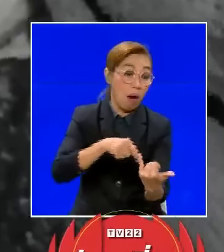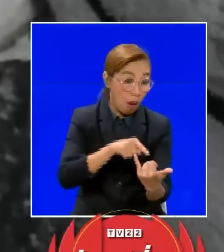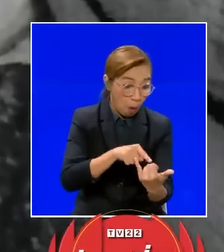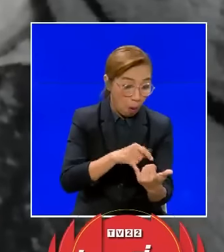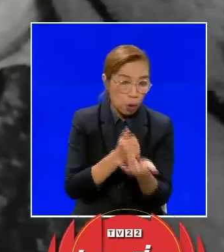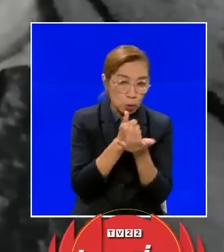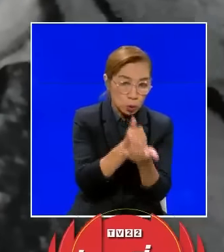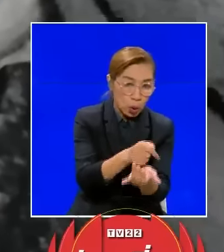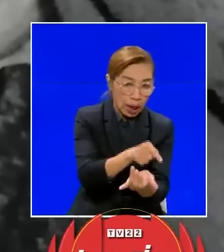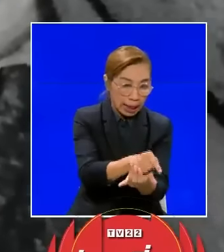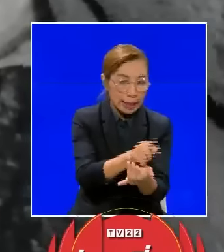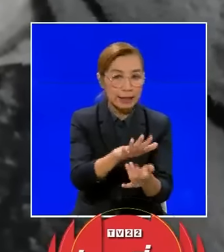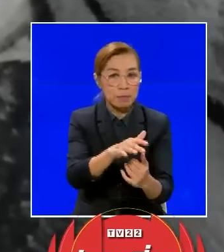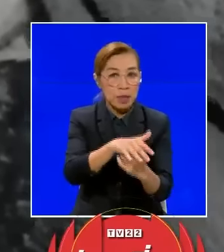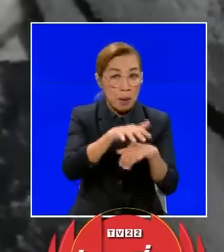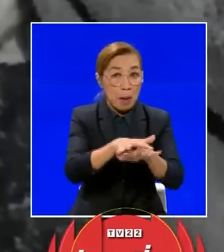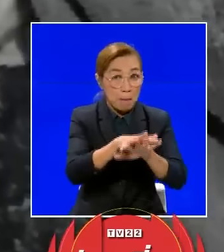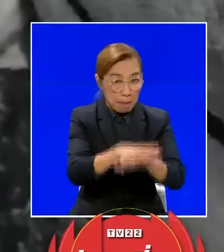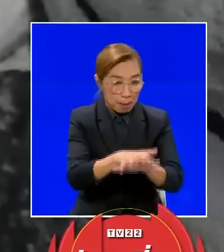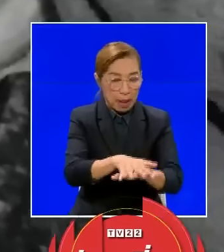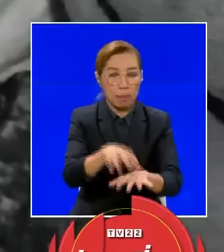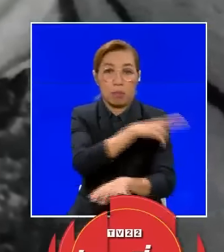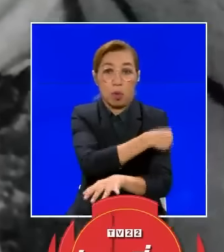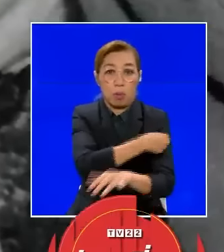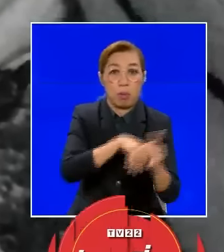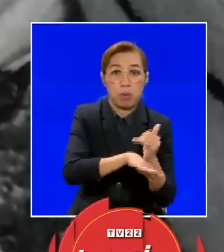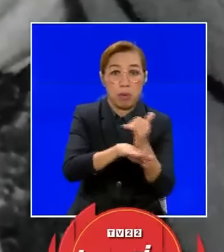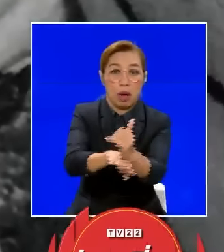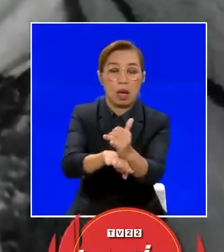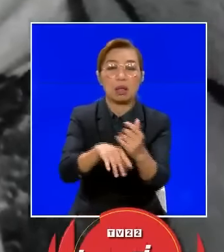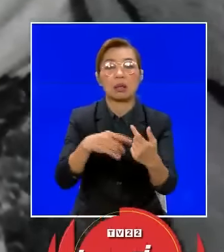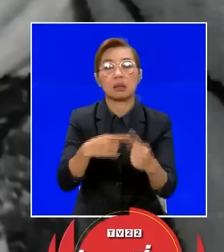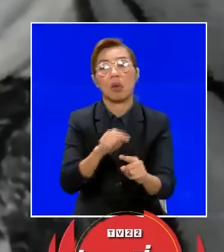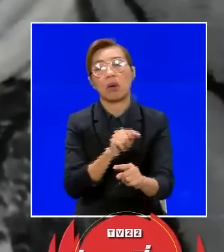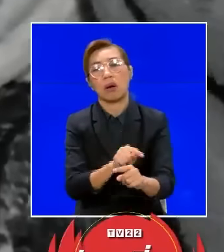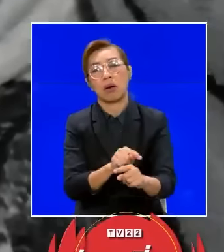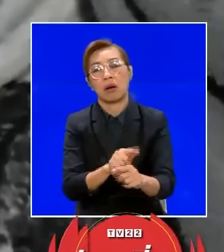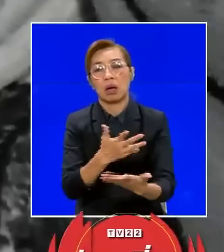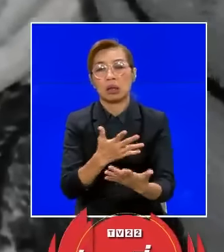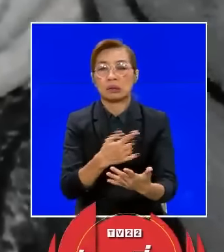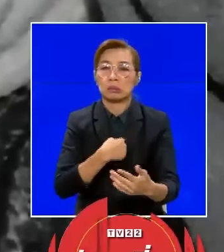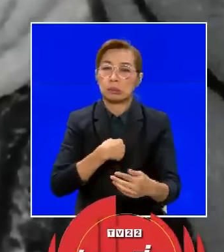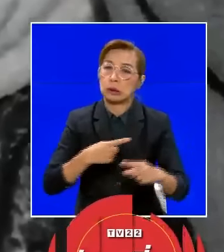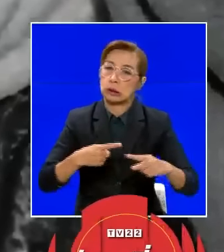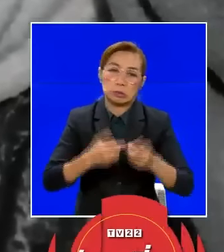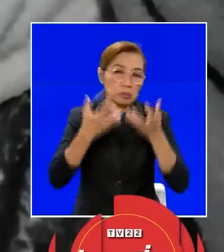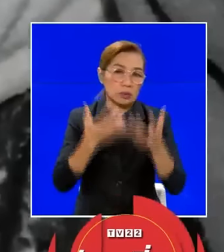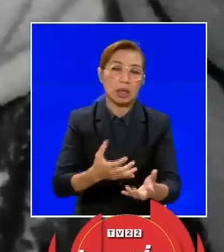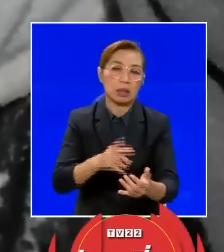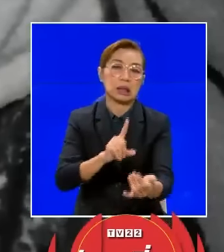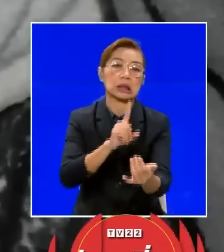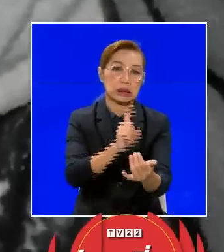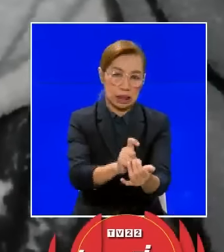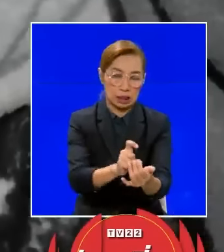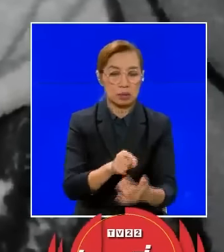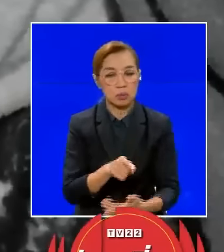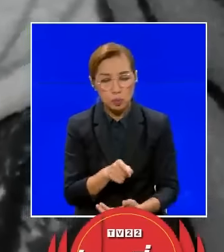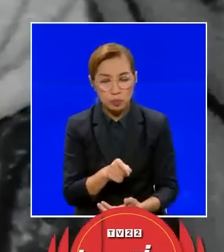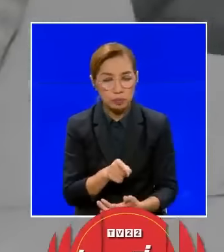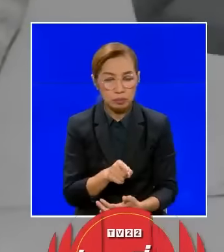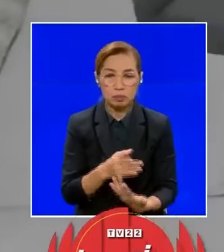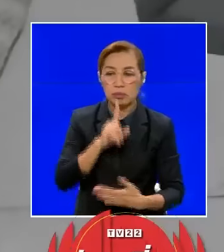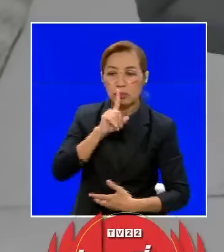าไปช่วยเหลือไปทำ CPR ก่อนนำตัวส่งโรงพยาบาลแต่ว่าผู้บาดเจ็บมีอาการสาหัสเสียชีวิตในเวลาต่อมา